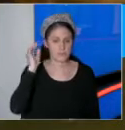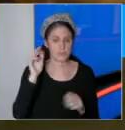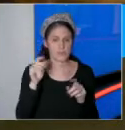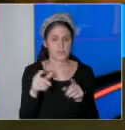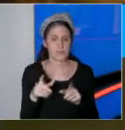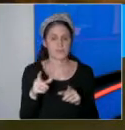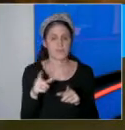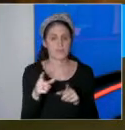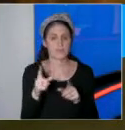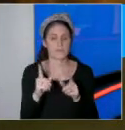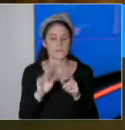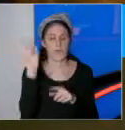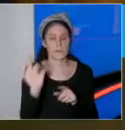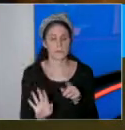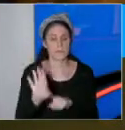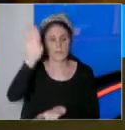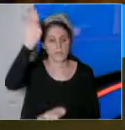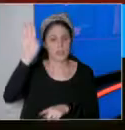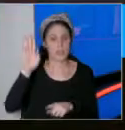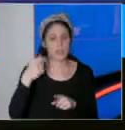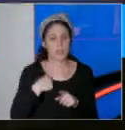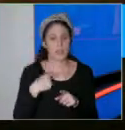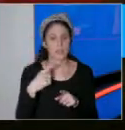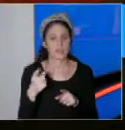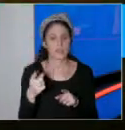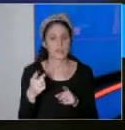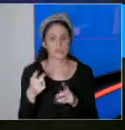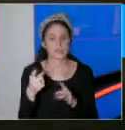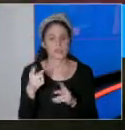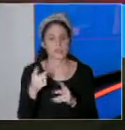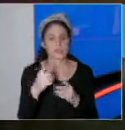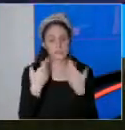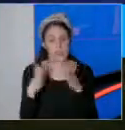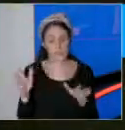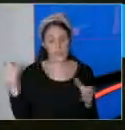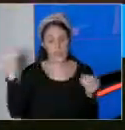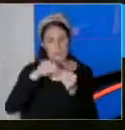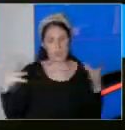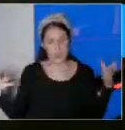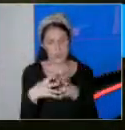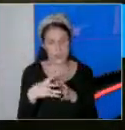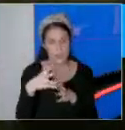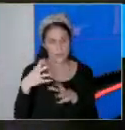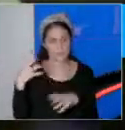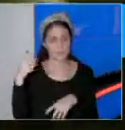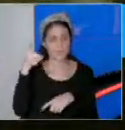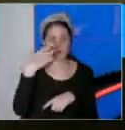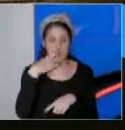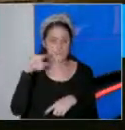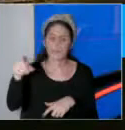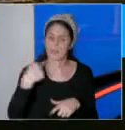מאושפזים גדל והולך. שמענו היום שבהדסה שפתחו עוד מחלקה. כן. אז אני קצת מודאג, ואני חושב